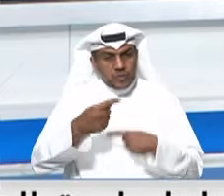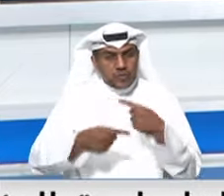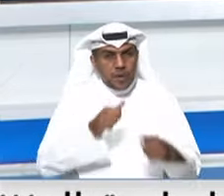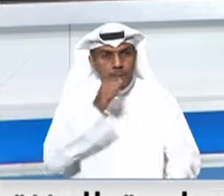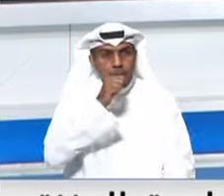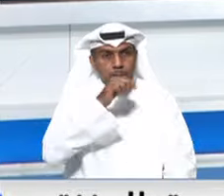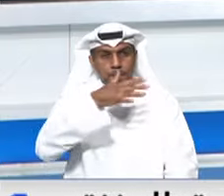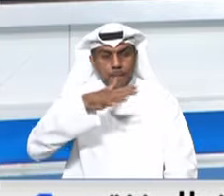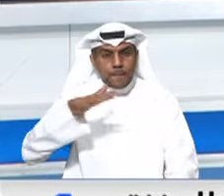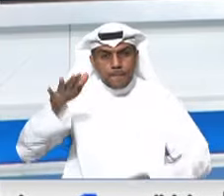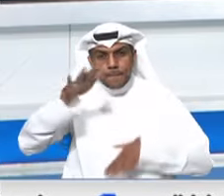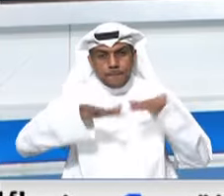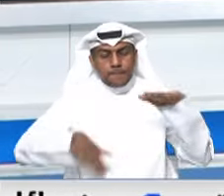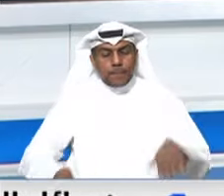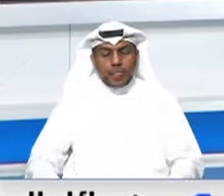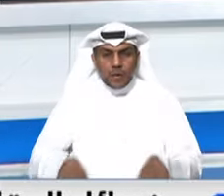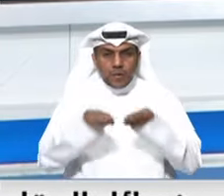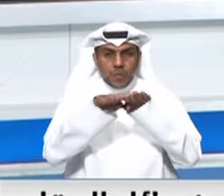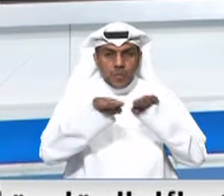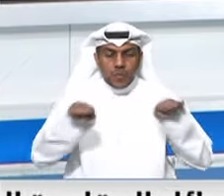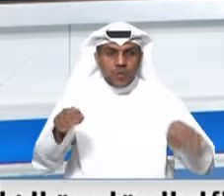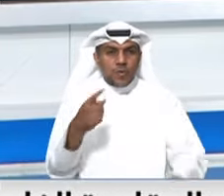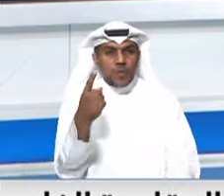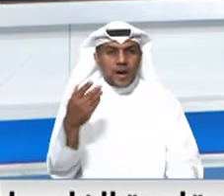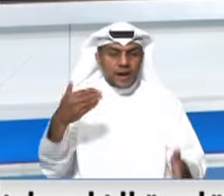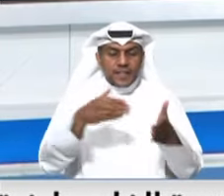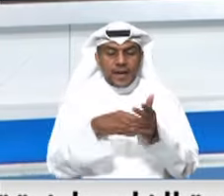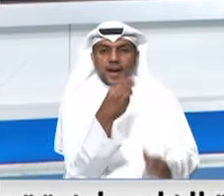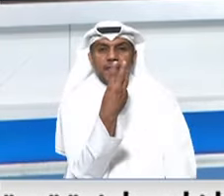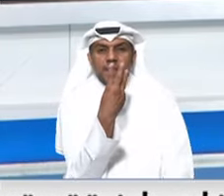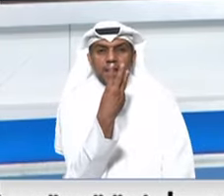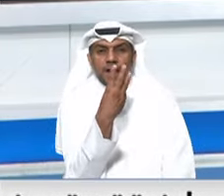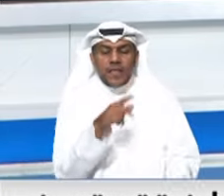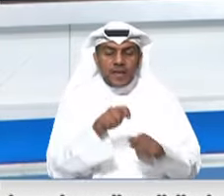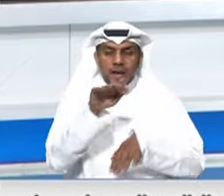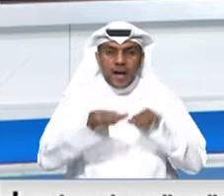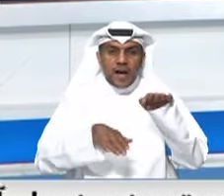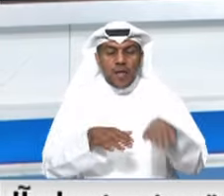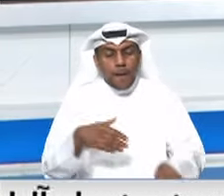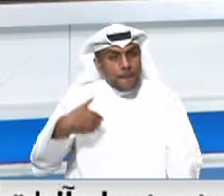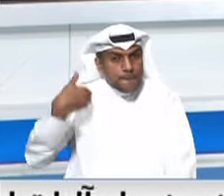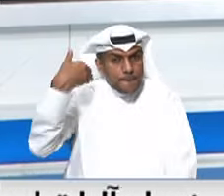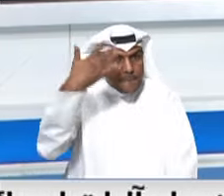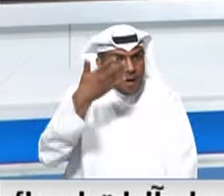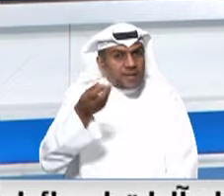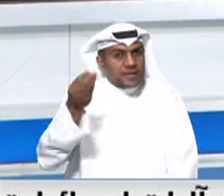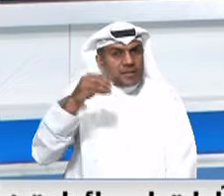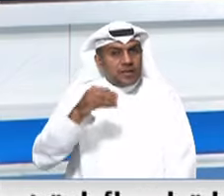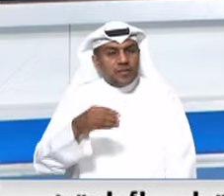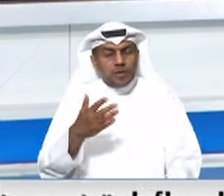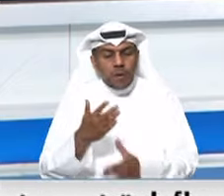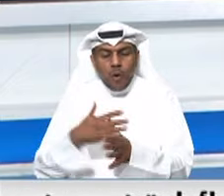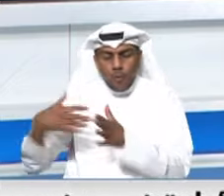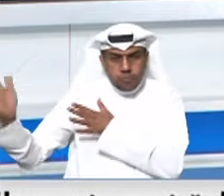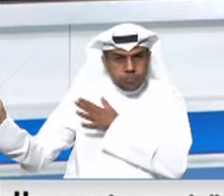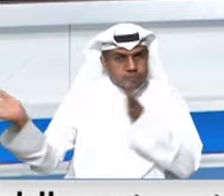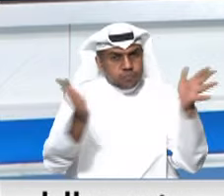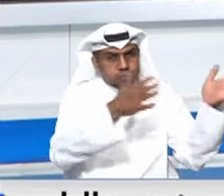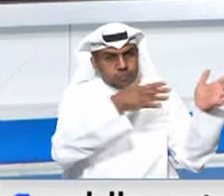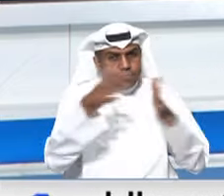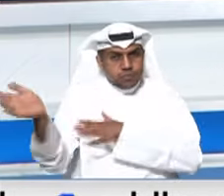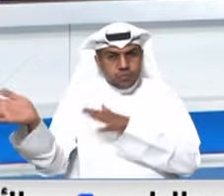اوله راح يكون خفيف الى معتدل الموج من واحد الى ثلاث قدم لكن بعد ذلك راح ترتفع الامواج نتيجه نشاط سرعه الرياح خلال